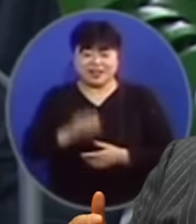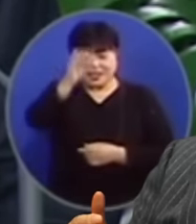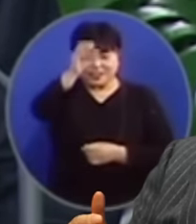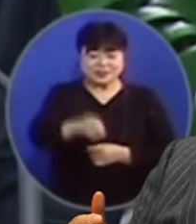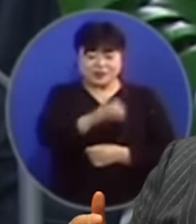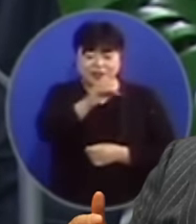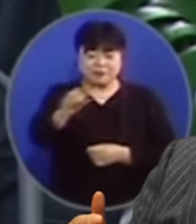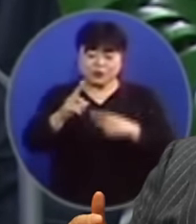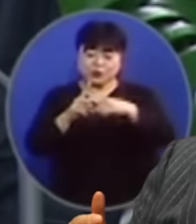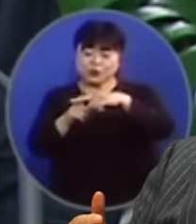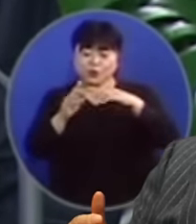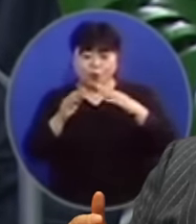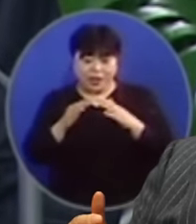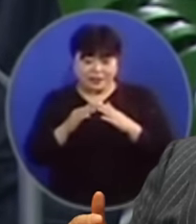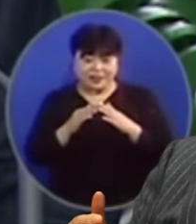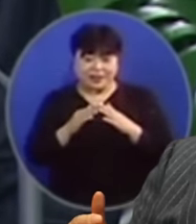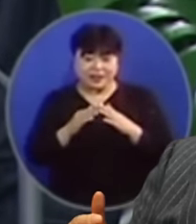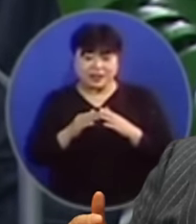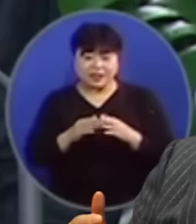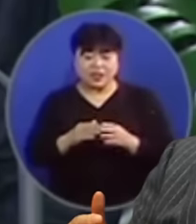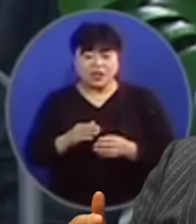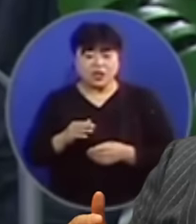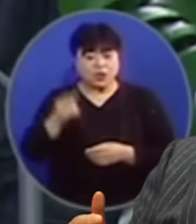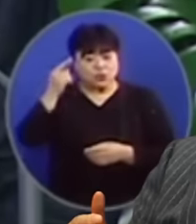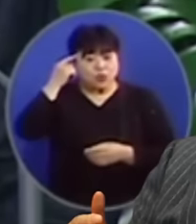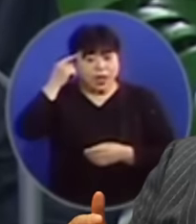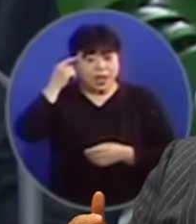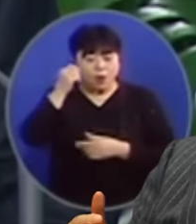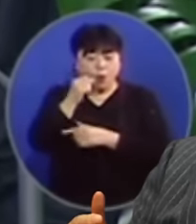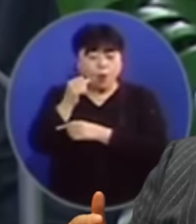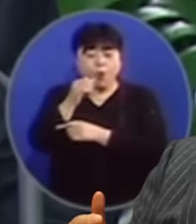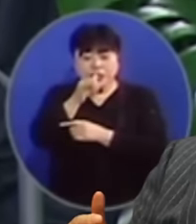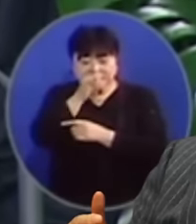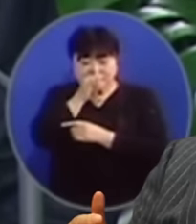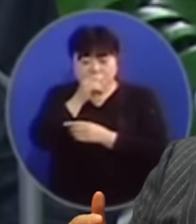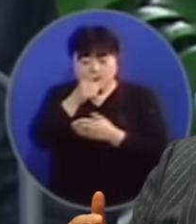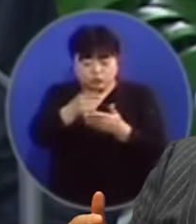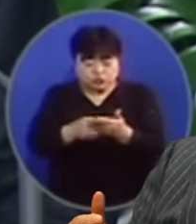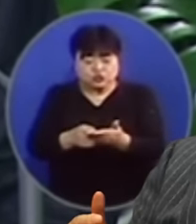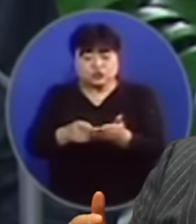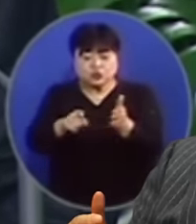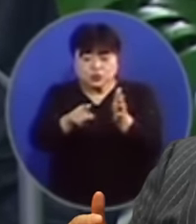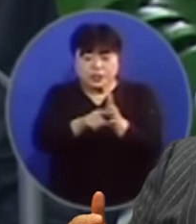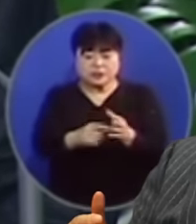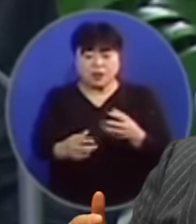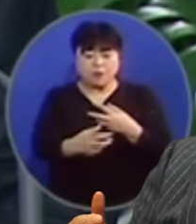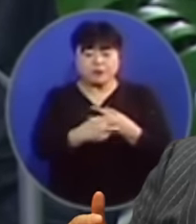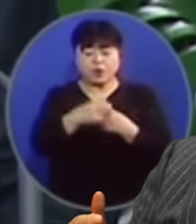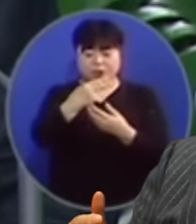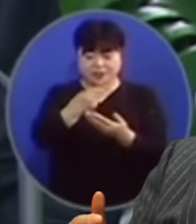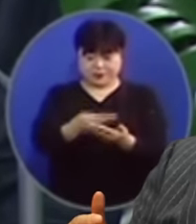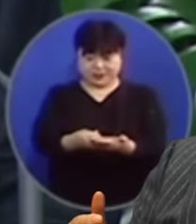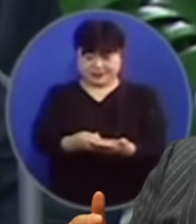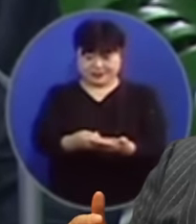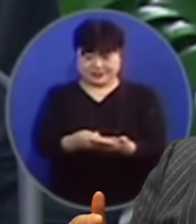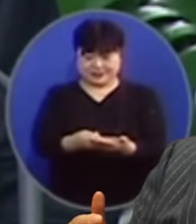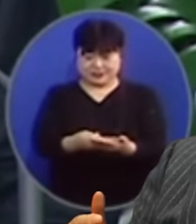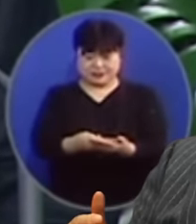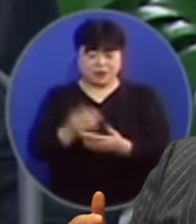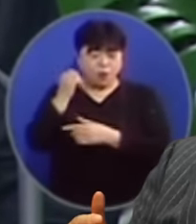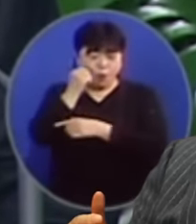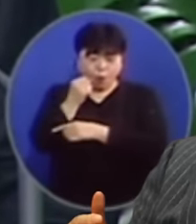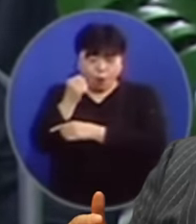있을 때입니다. 뇌 종양이 생겨서 뇌 종양 수술을 하기 위해서 병원에 입원을 했는데 종양이